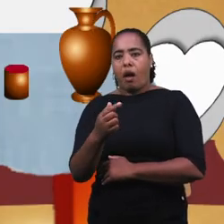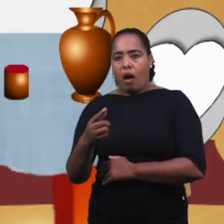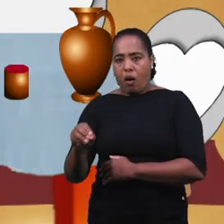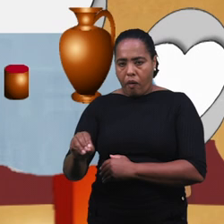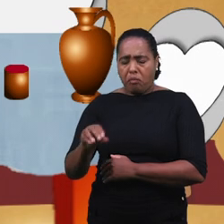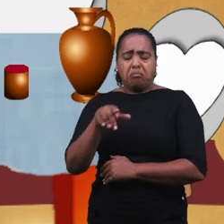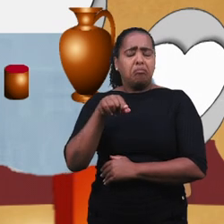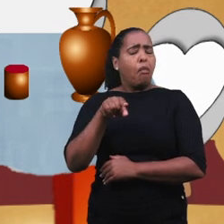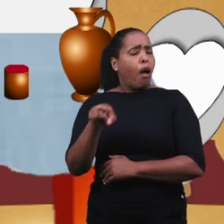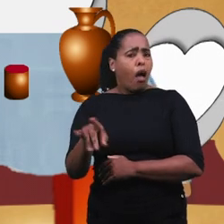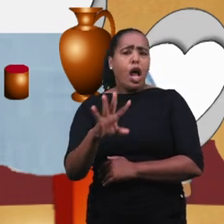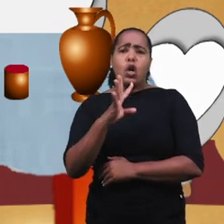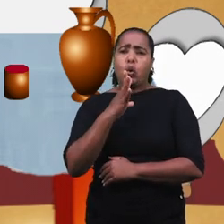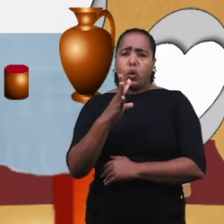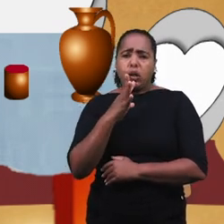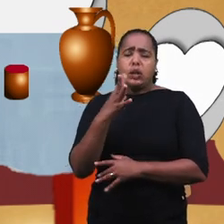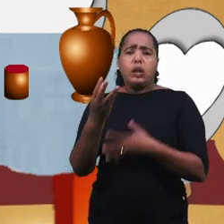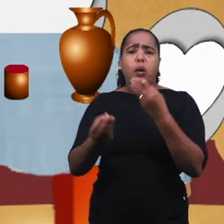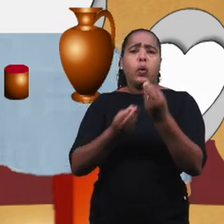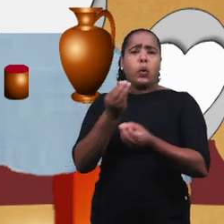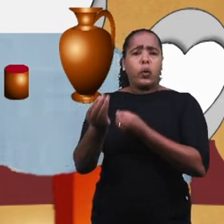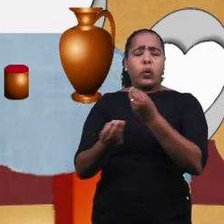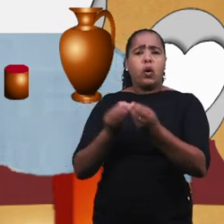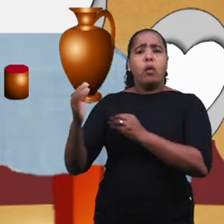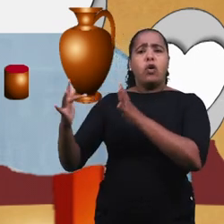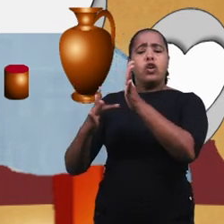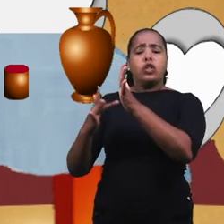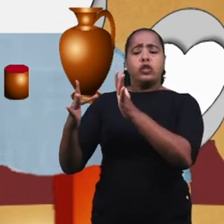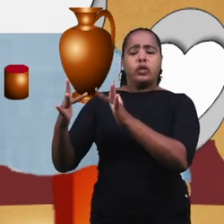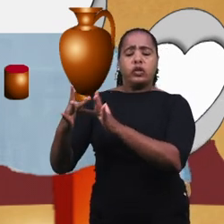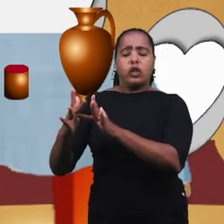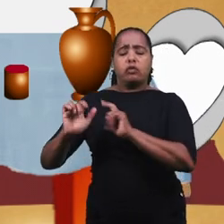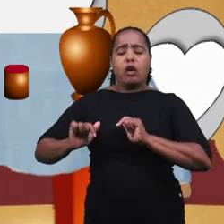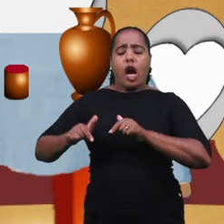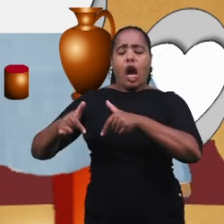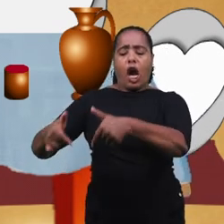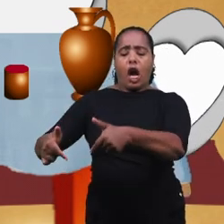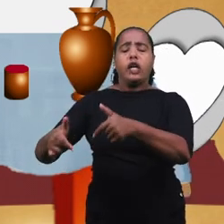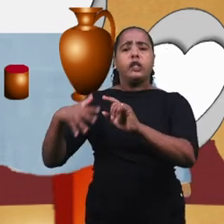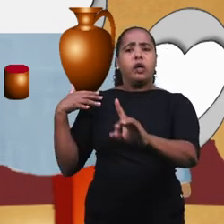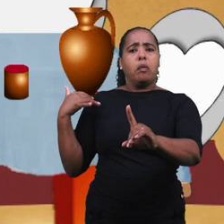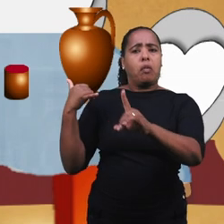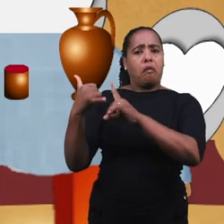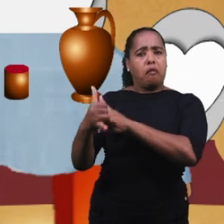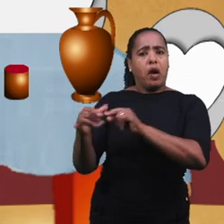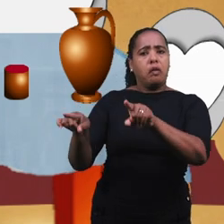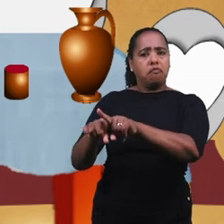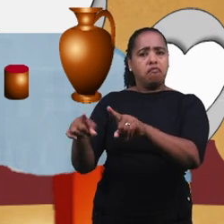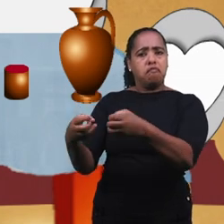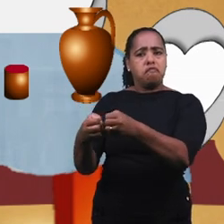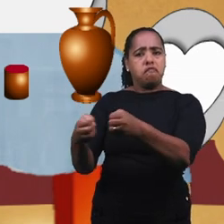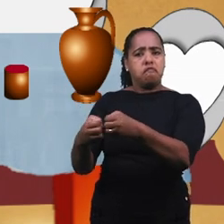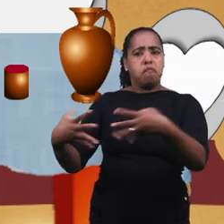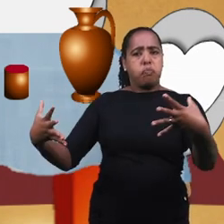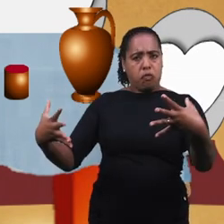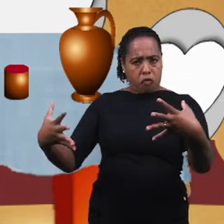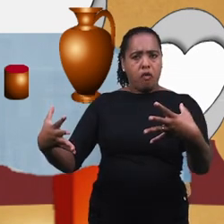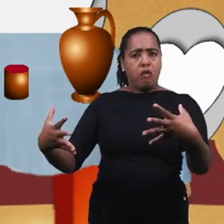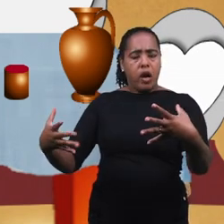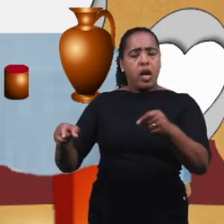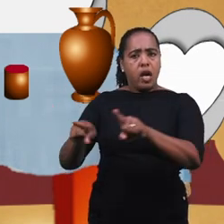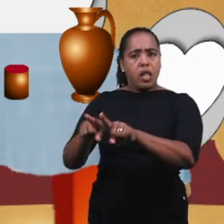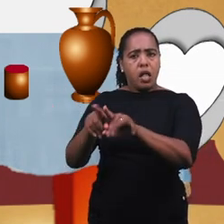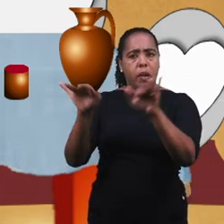la célébrité de Jésus comme prophète, en tant que celui qui opérait des miracles, des merveilles, comme celui qui annonçait le